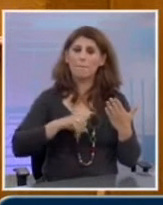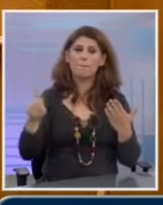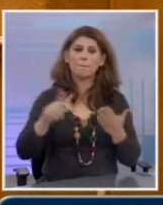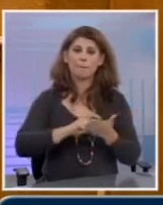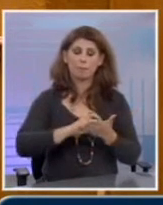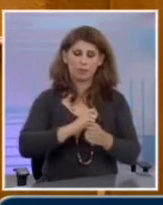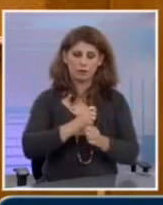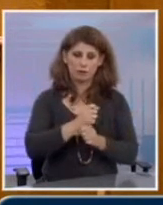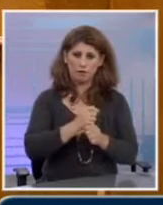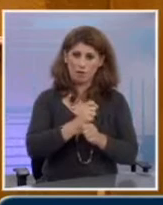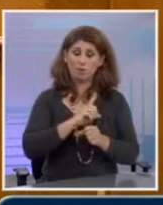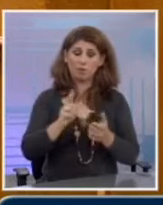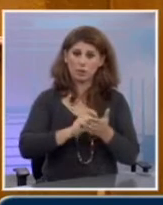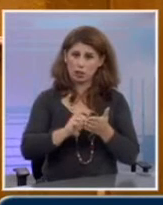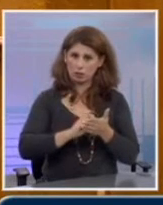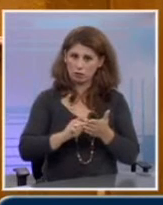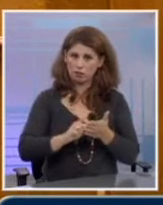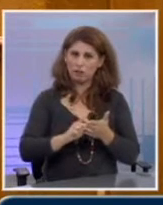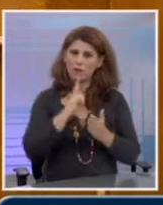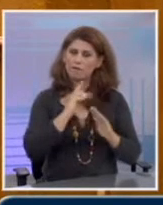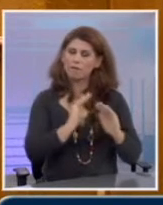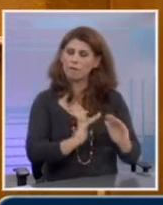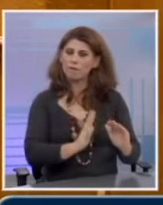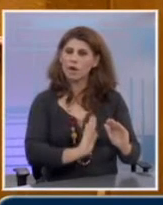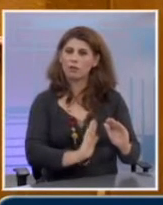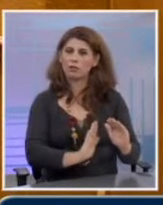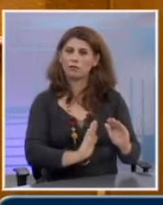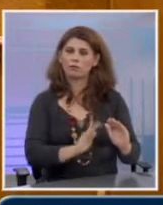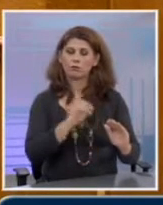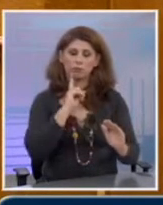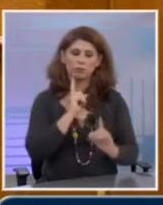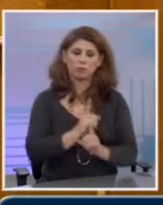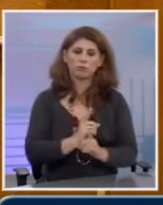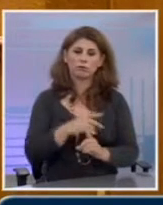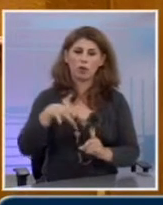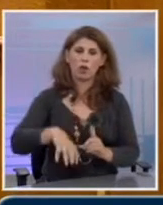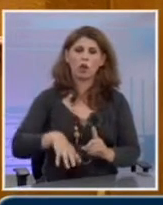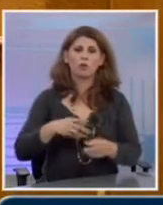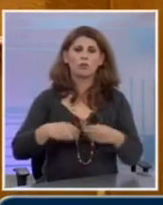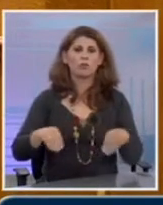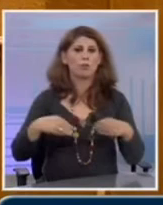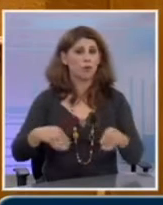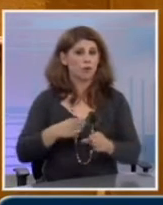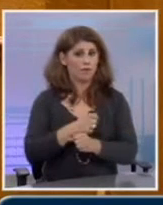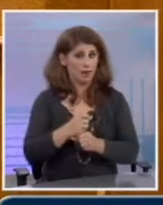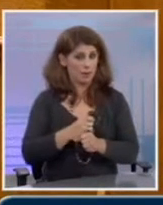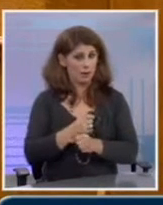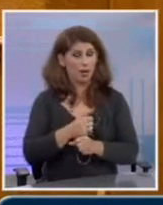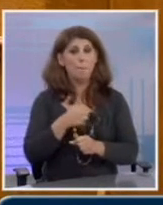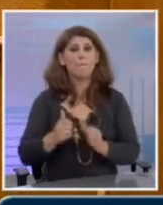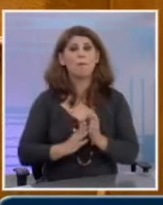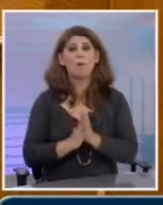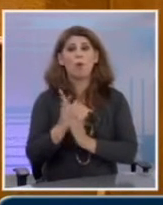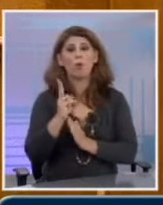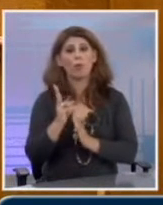συνταγογραφούμενων φαρμάκων θα παραμείνουν ως αποκλειστικό χώρο διάθεση, θα έχουν τα φαρμακεία και μόνο ένα